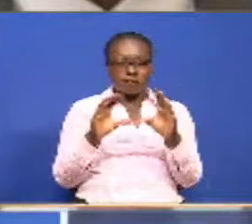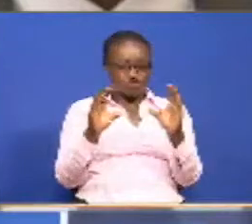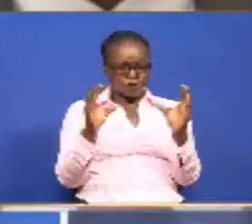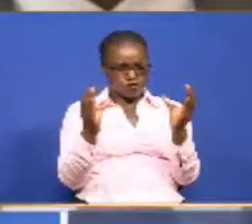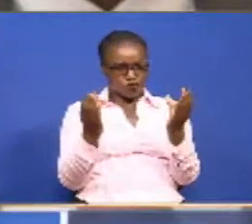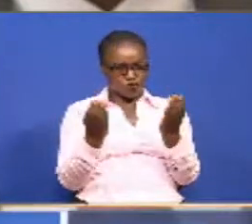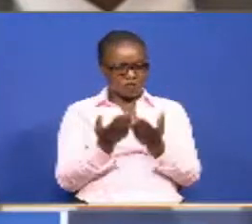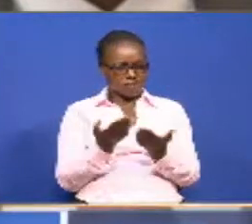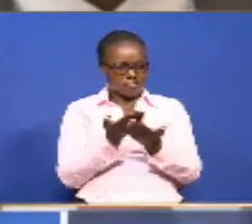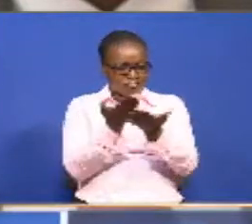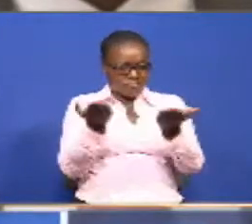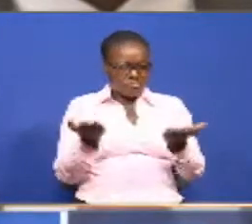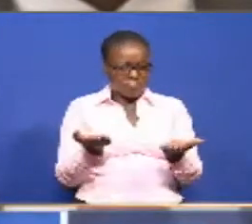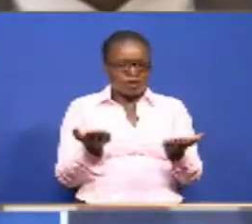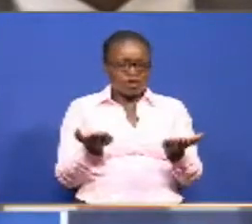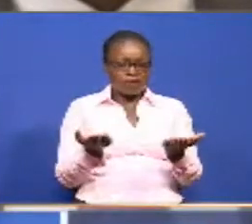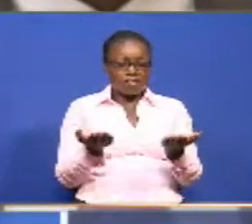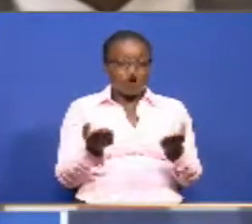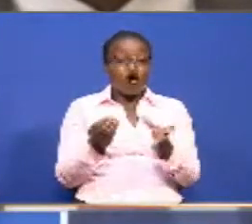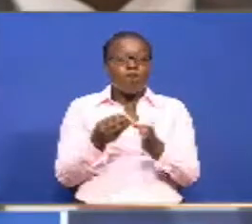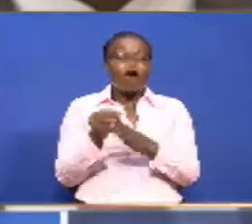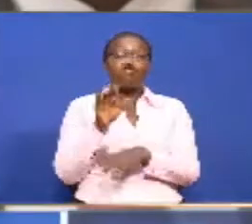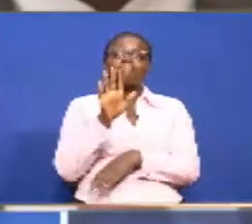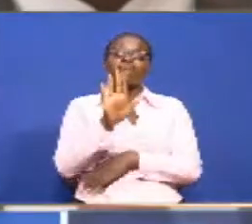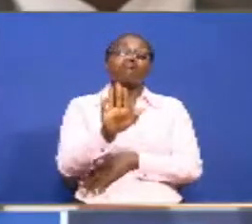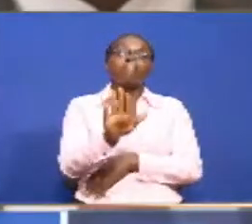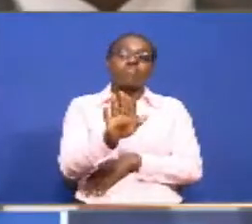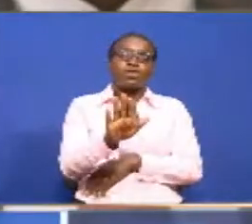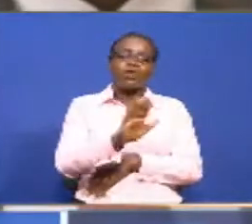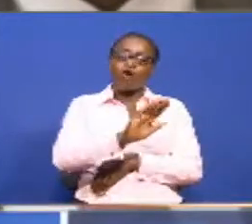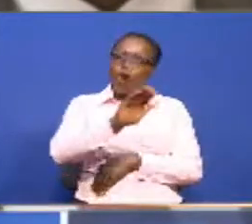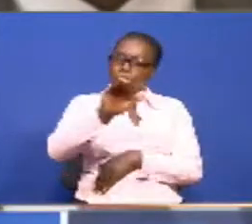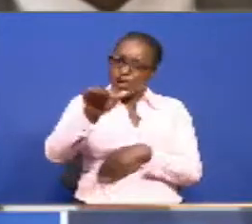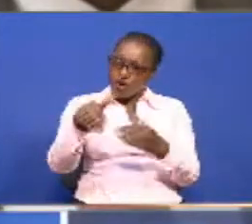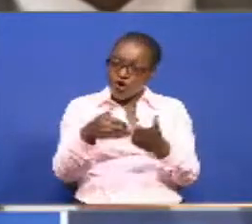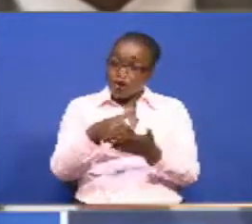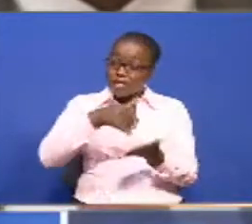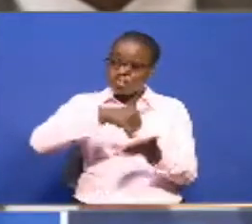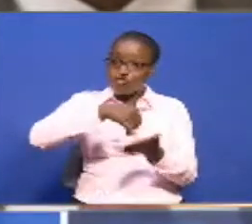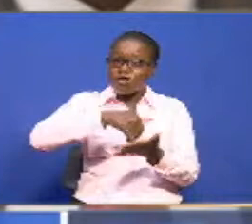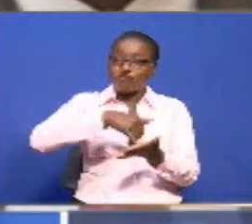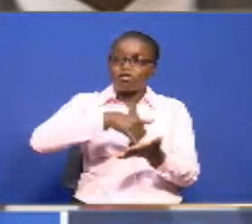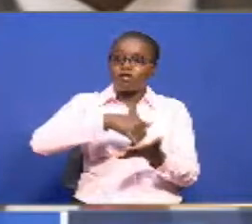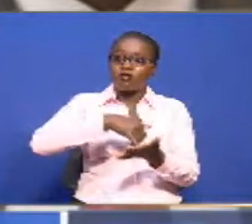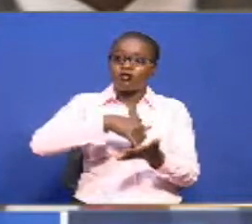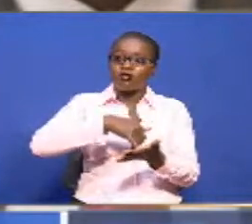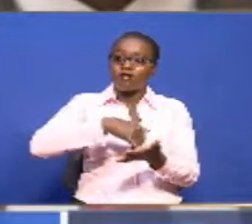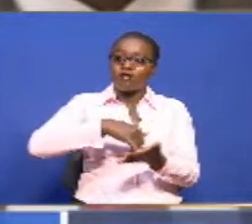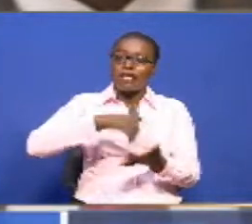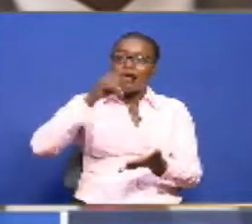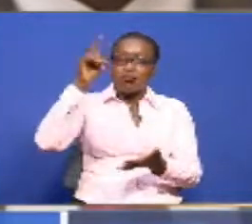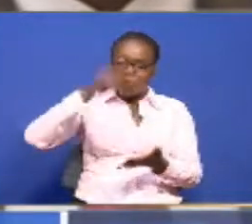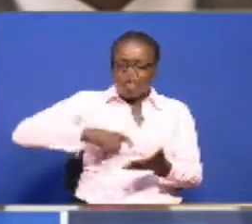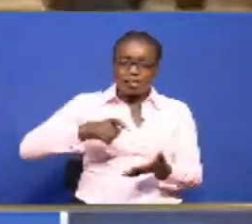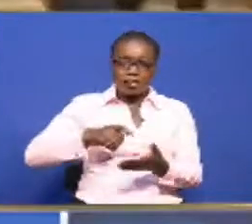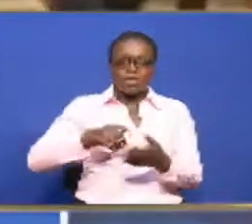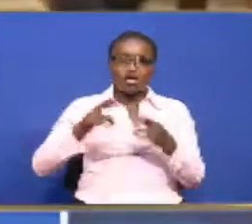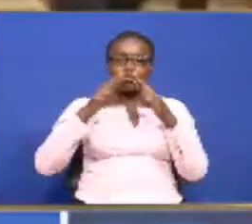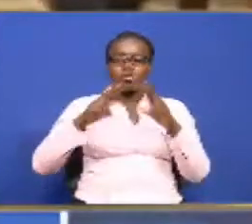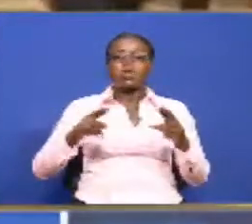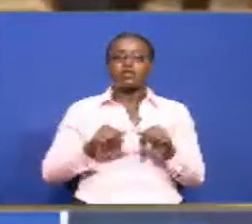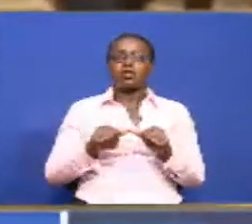hii ama jamii hiyo yote ambao wanahusika lazima wadumishe amani.